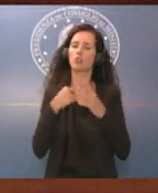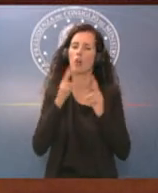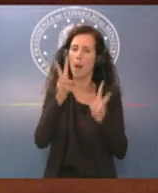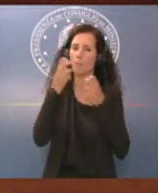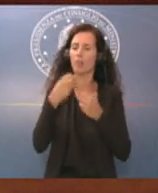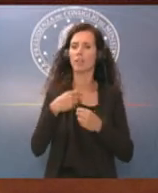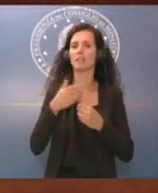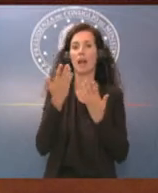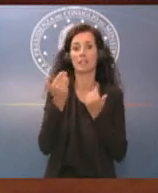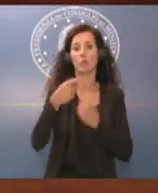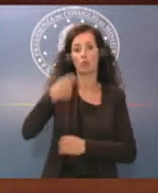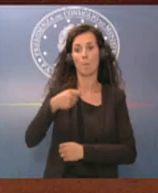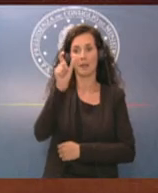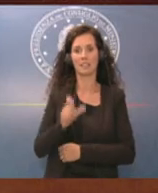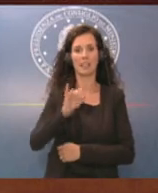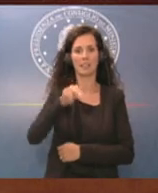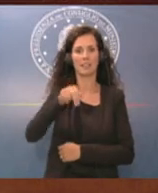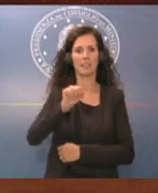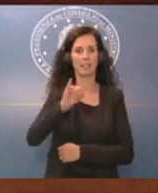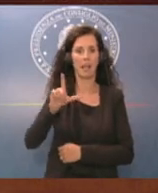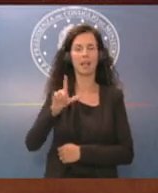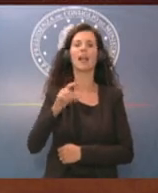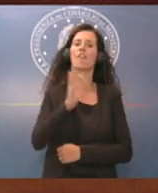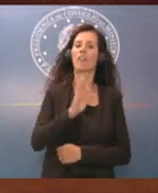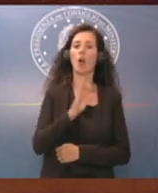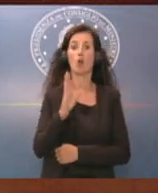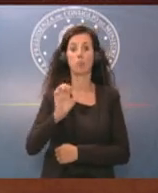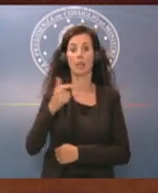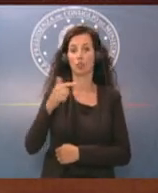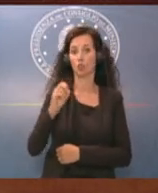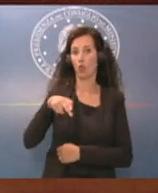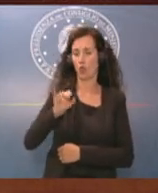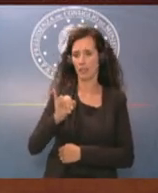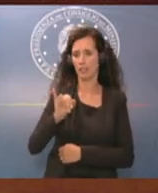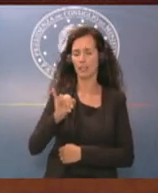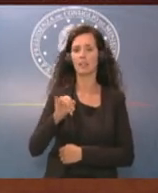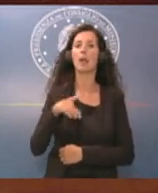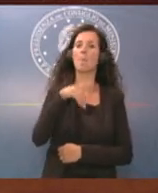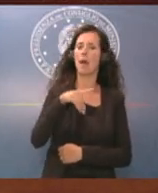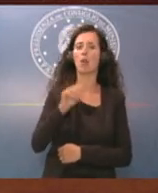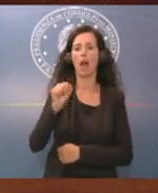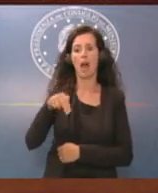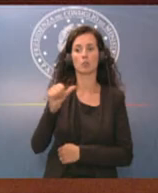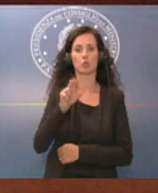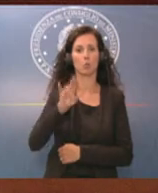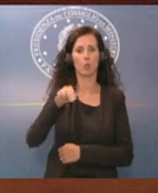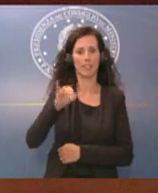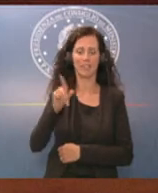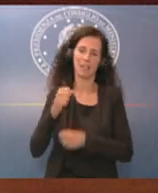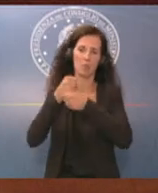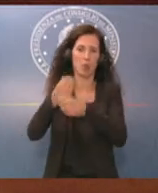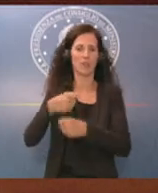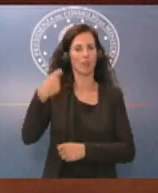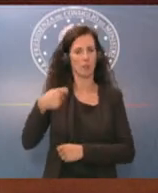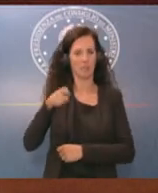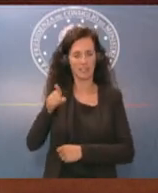presidente dell'INAIL che ci ha raggiunto qui in presenza, Franco Bettoni, e Paola Anzuini, anche la portavoce del